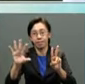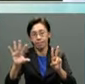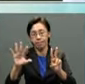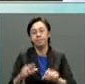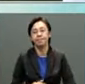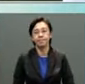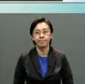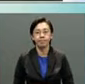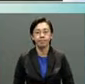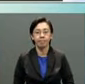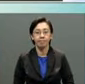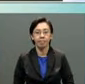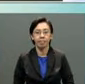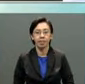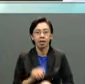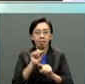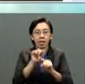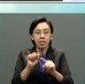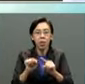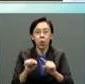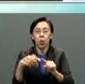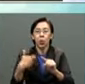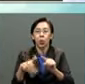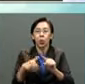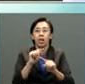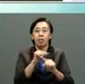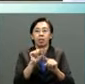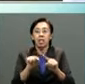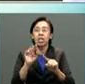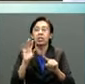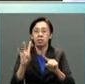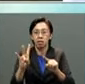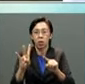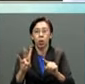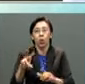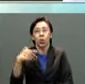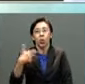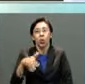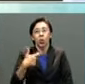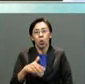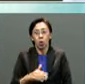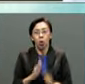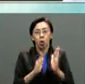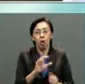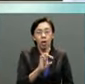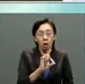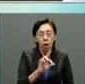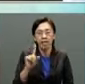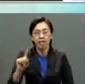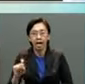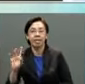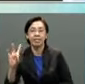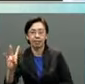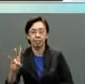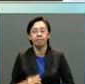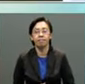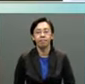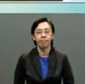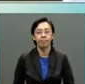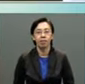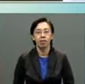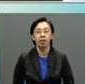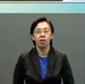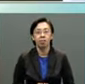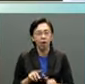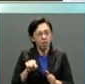203,355 นะครับยังคิดเป็นเปอร์เซ็นต์ที่สูงอยู่นะครับคือ 7% นะครับซึ่ง100คนเสียชีวิตไป7คนเลยนะครับโรคนี้มีความส